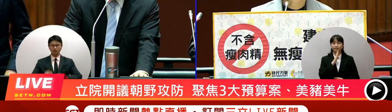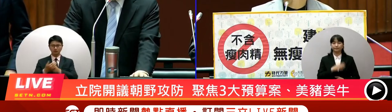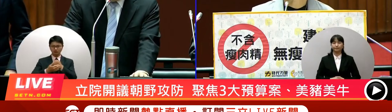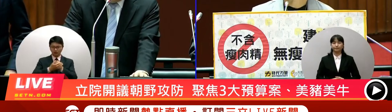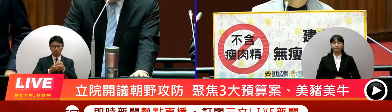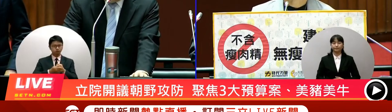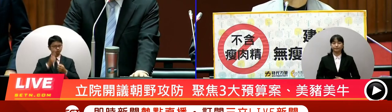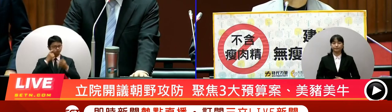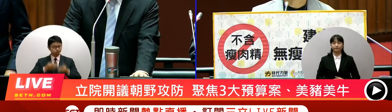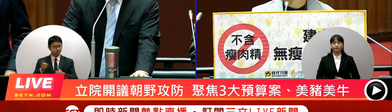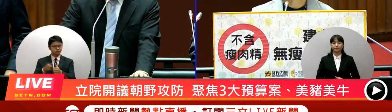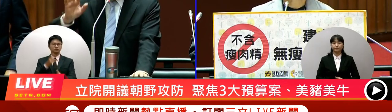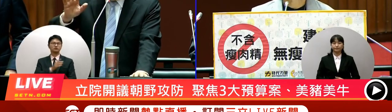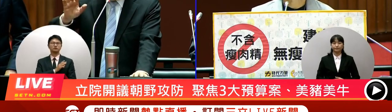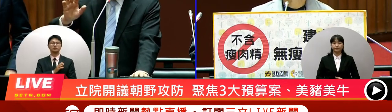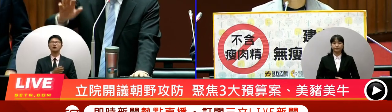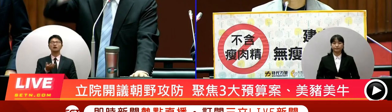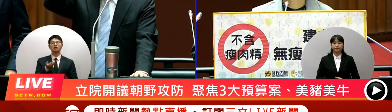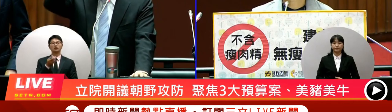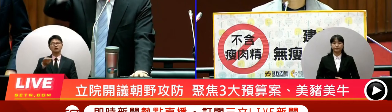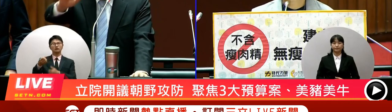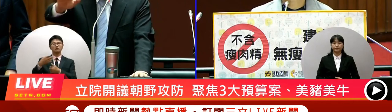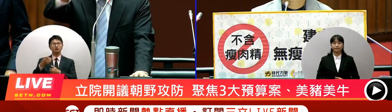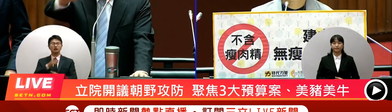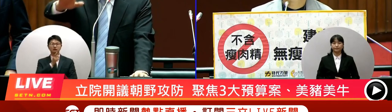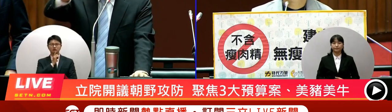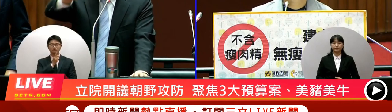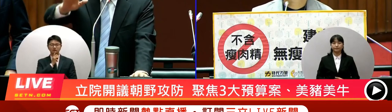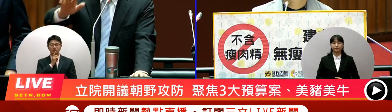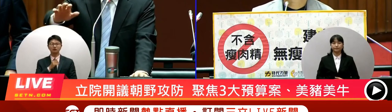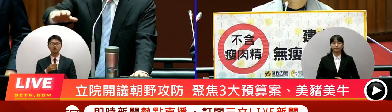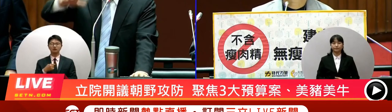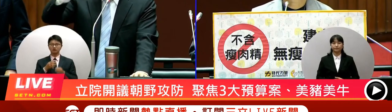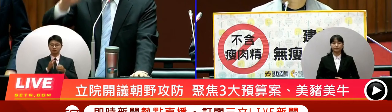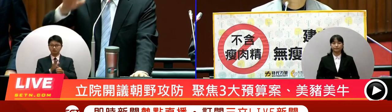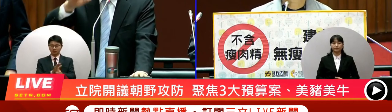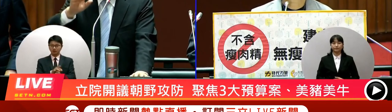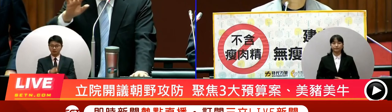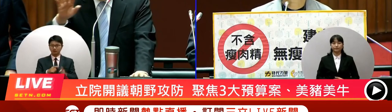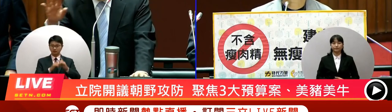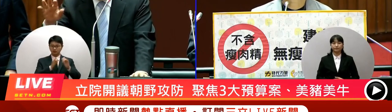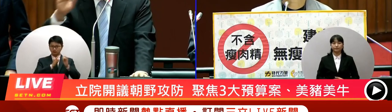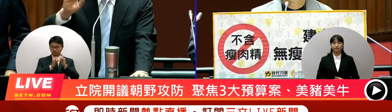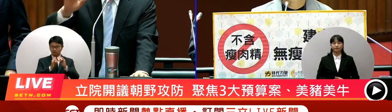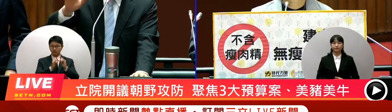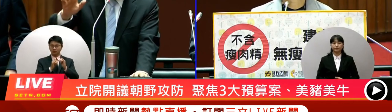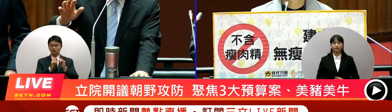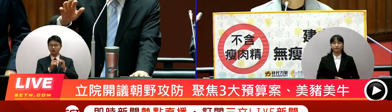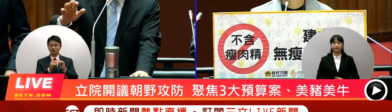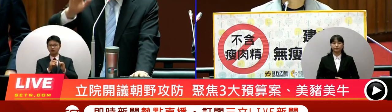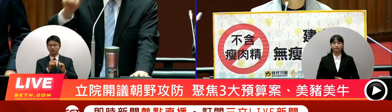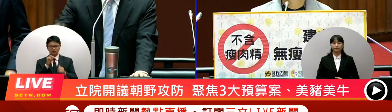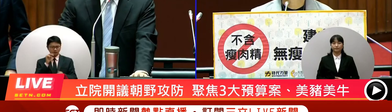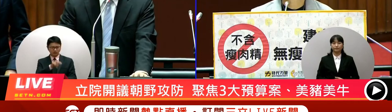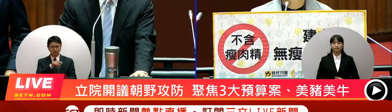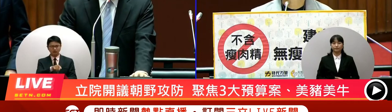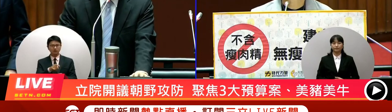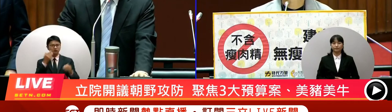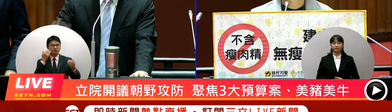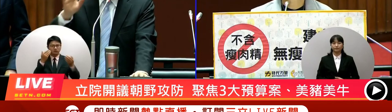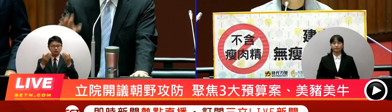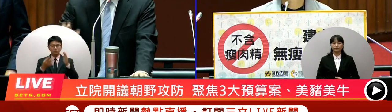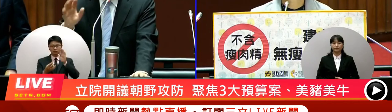所指教，关于我们怎么样子让国人能够很清楚的看到标示，这我们一定要